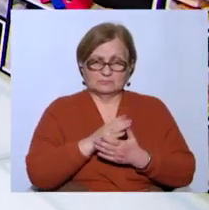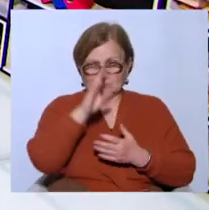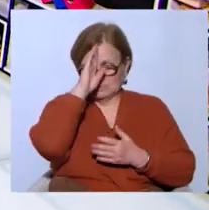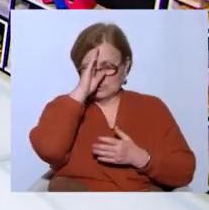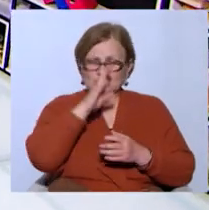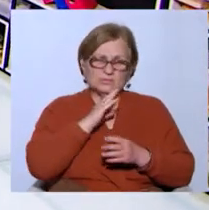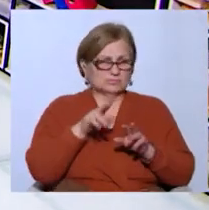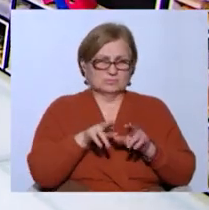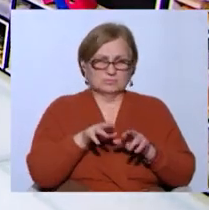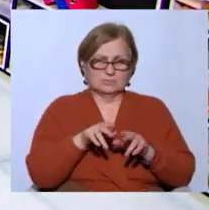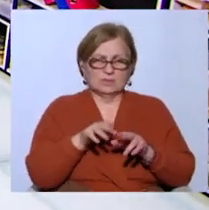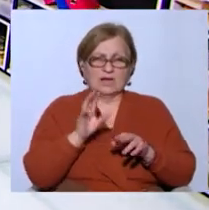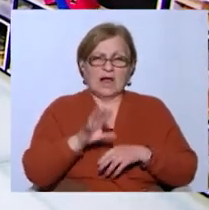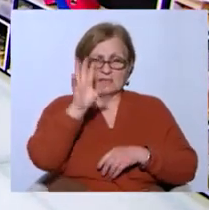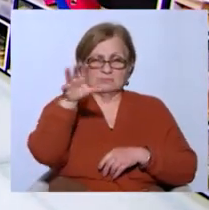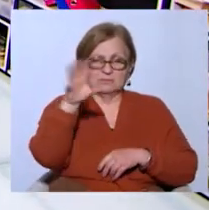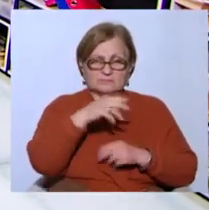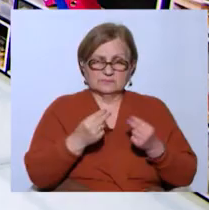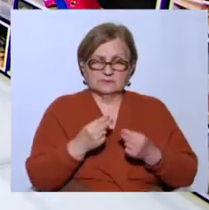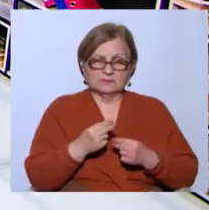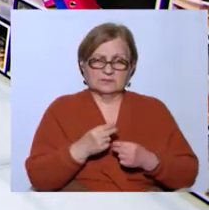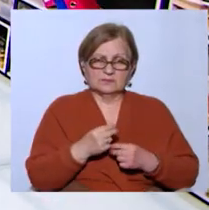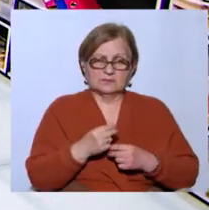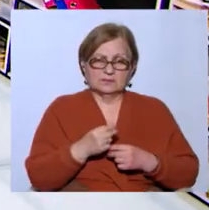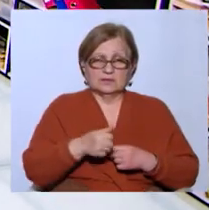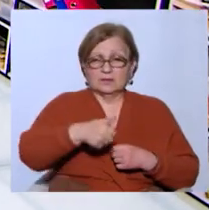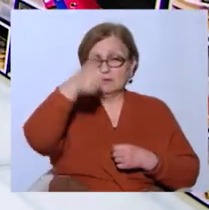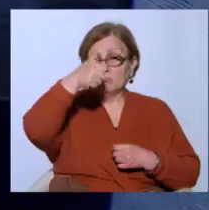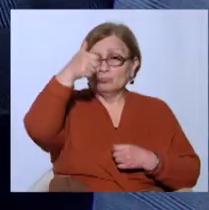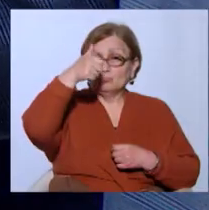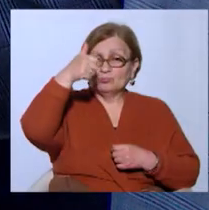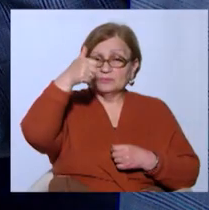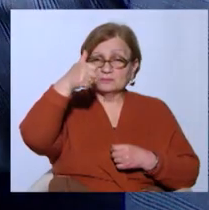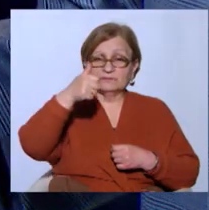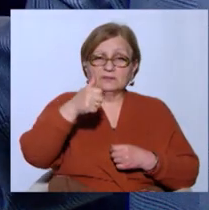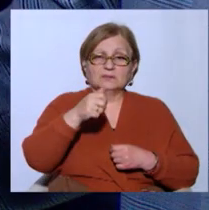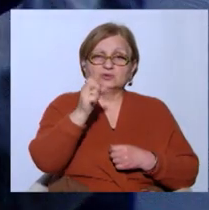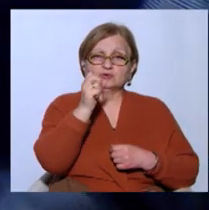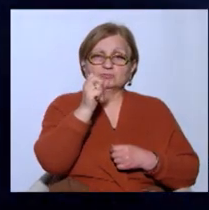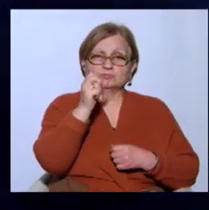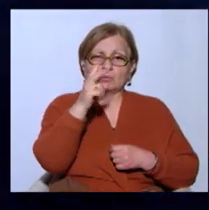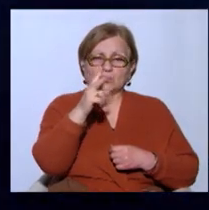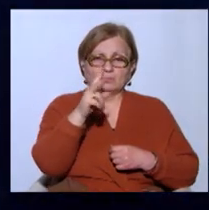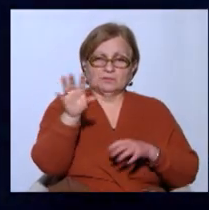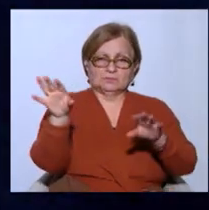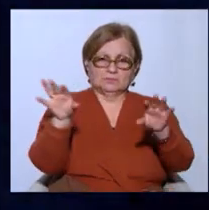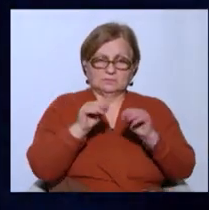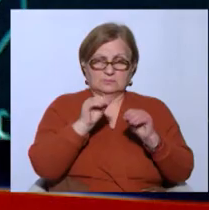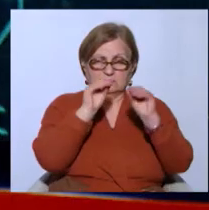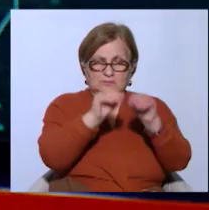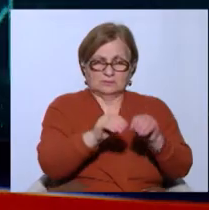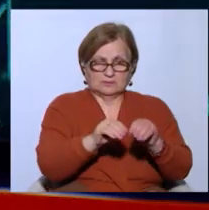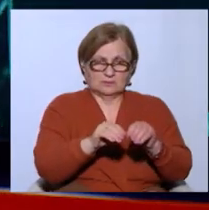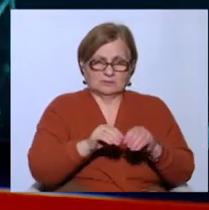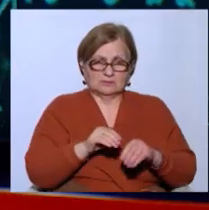გვყავს, სულ ერთია კალაბურს ყველა თამაშობს. ესე იგი, პირველ პოზიციაზე ჩვენ შეგვიძლია 12 ადამიანი შევარჩიოთ. 1 ადამიანი